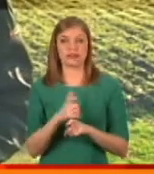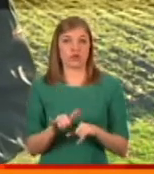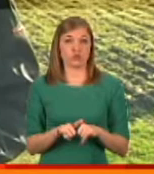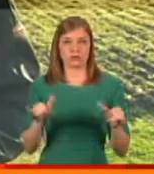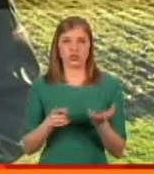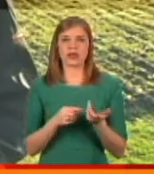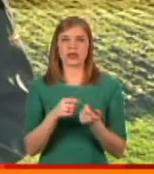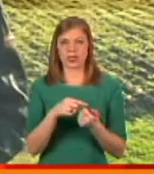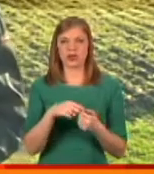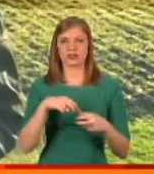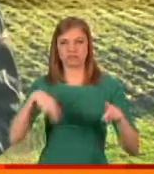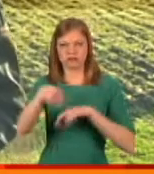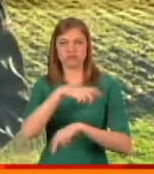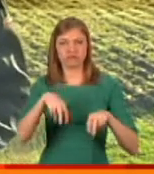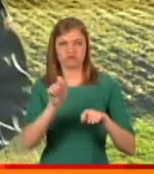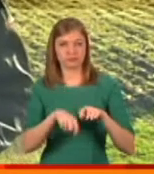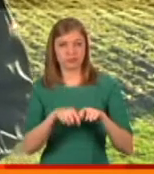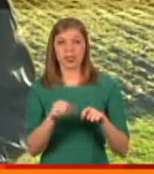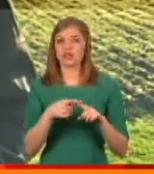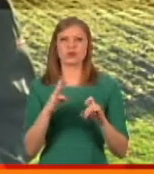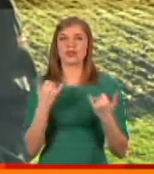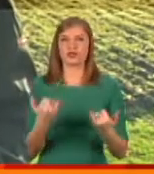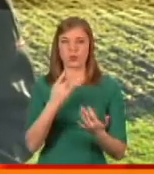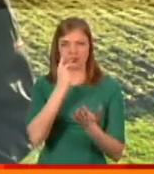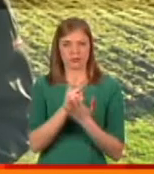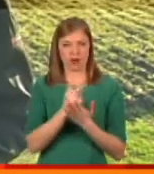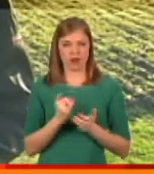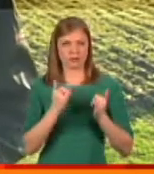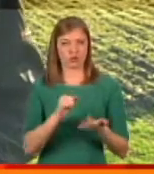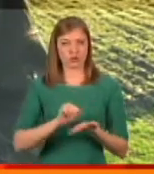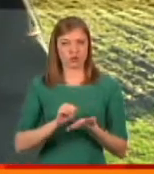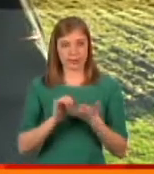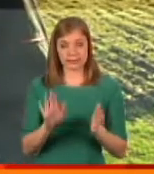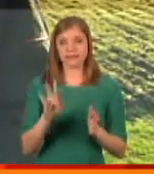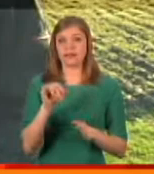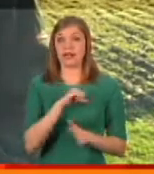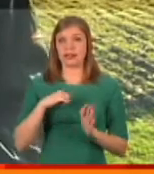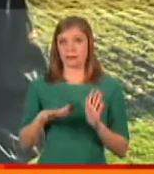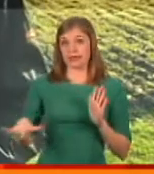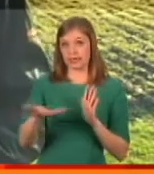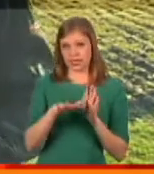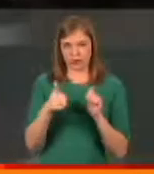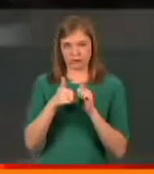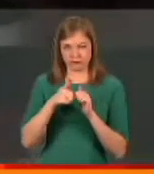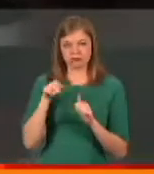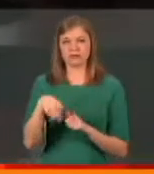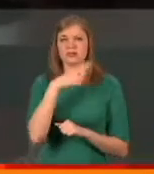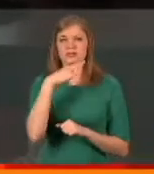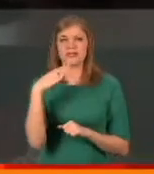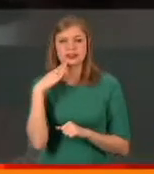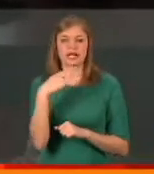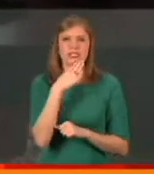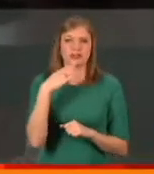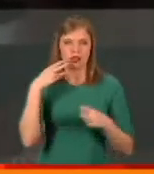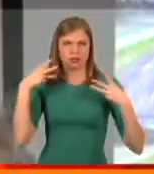збільшили кількість піших патрулів. Але навіть не це сьогодні показували журналістам. На самій території і навколо неї десятки і